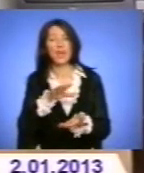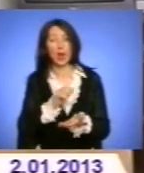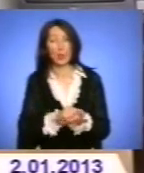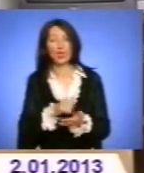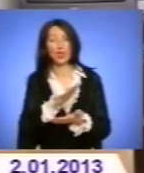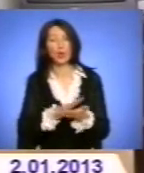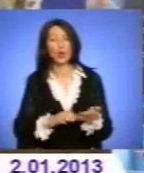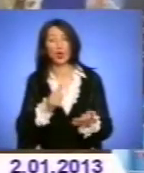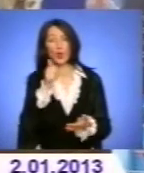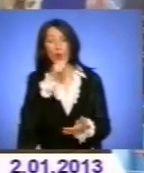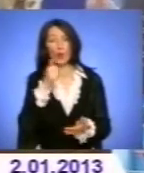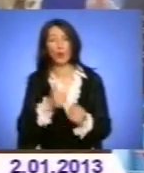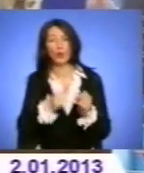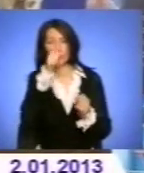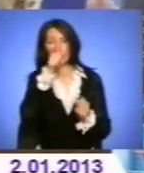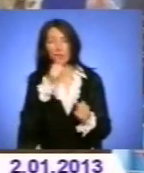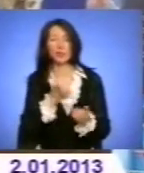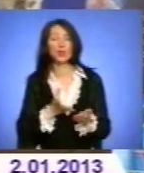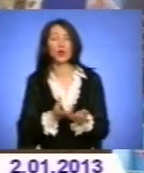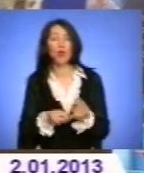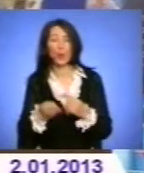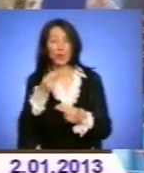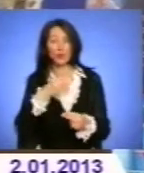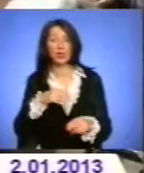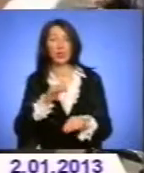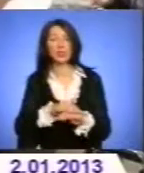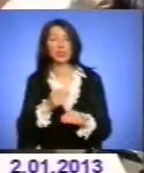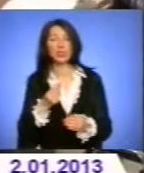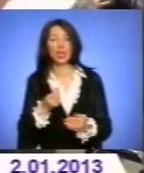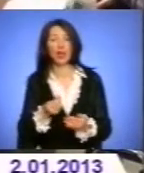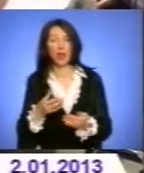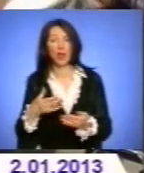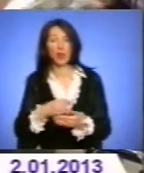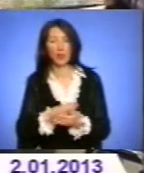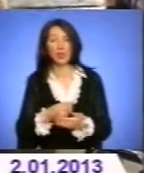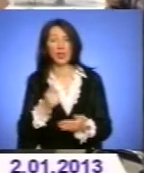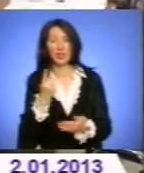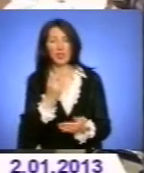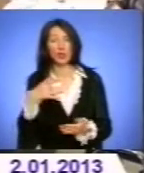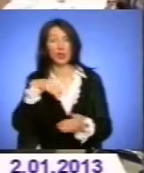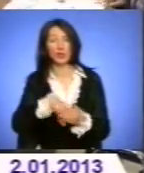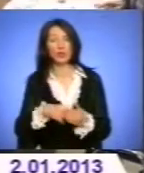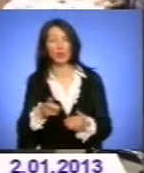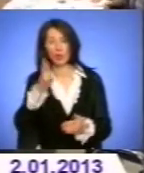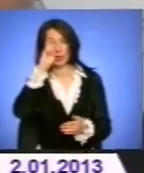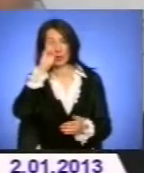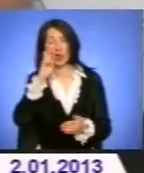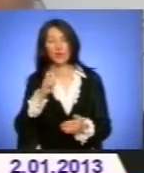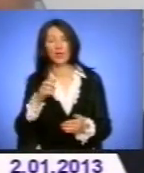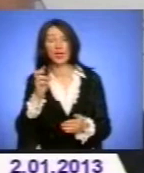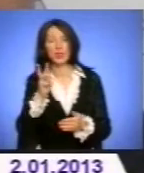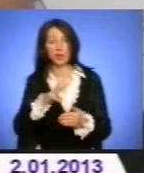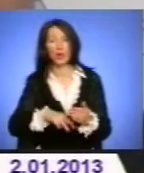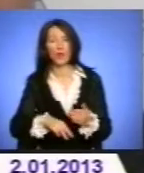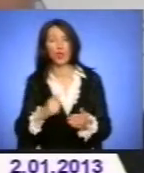щомісячно компенсуватимуть фактичні витрати у розмірі єдиного внеску на загальнообов'язкове державне соціальне страхування.